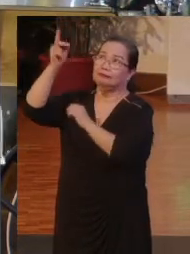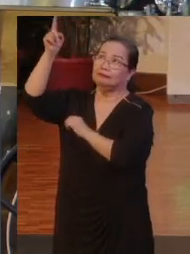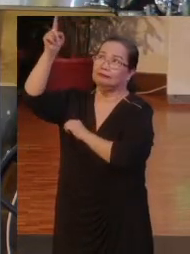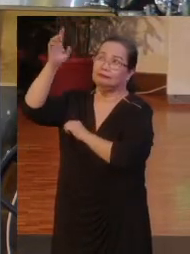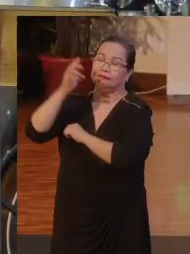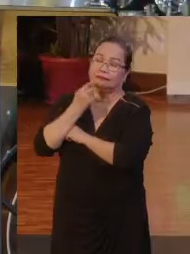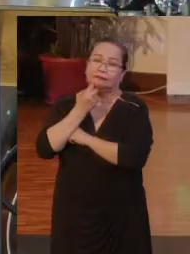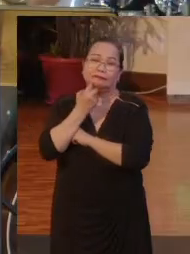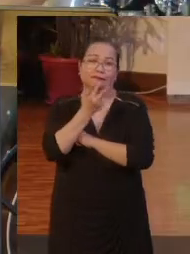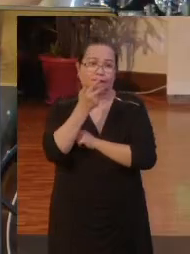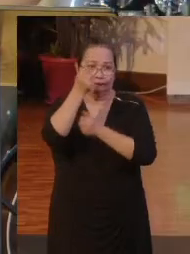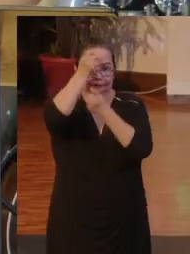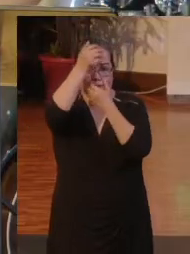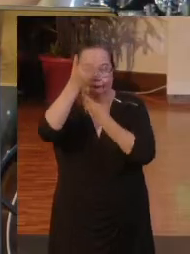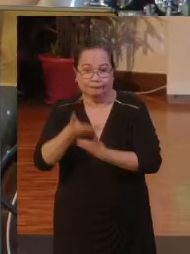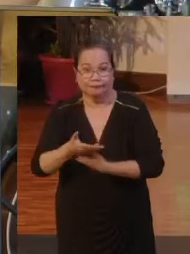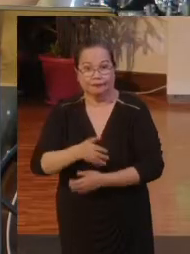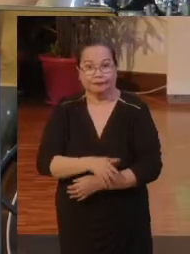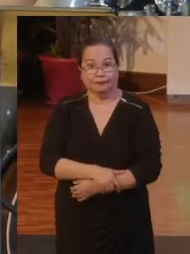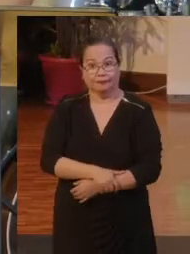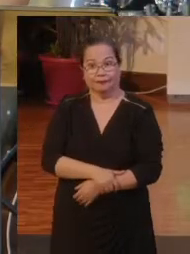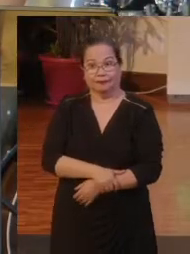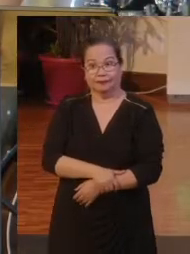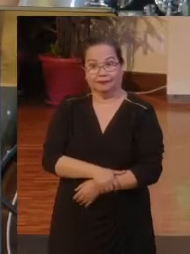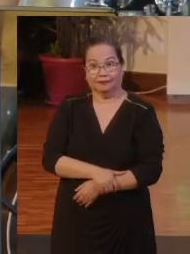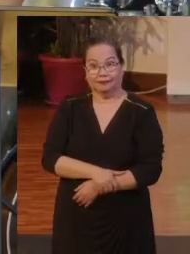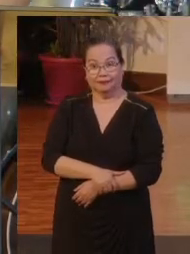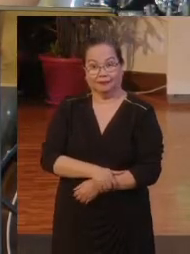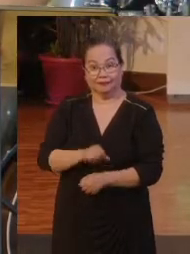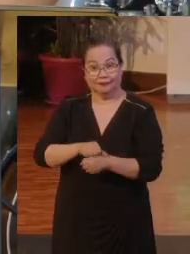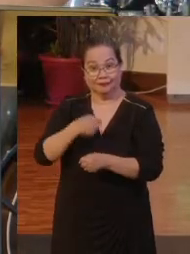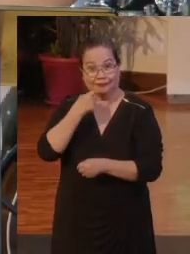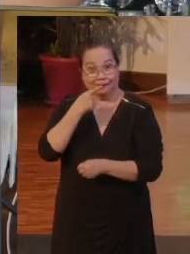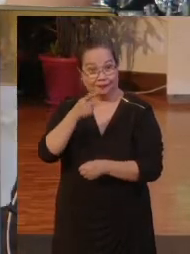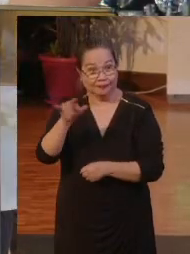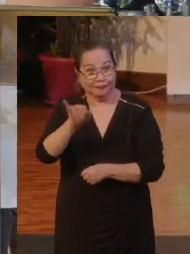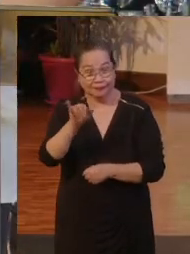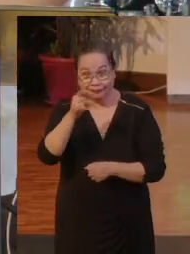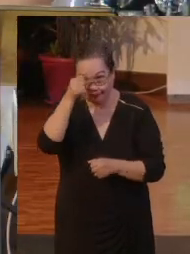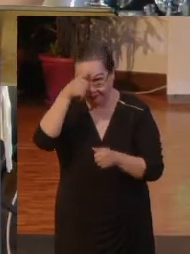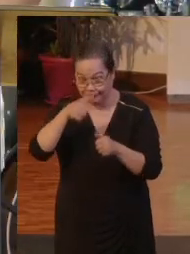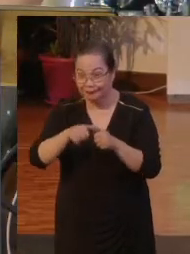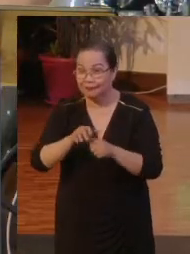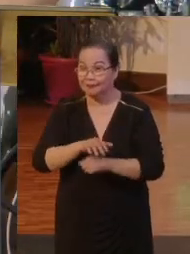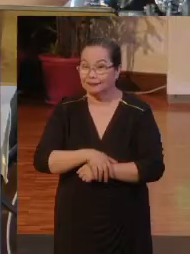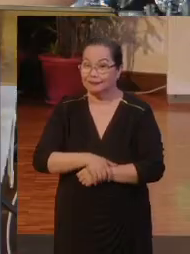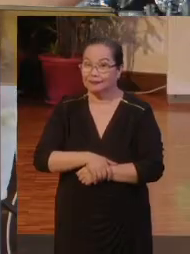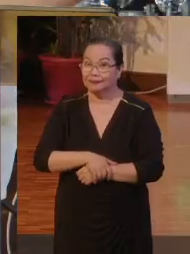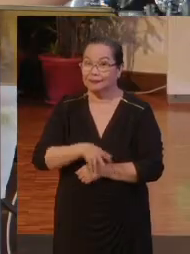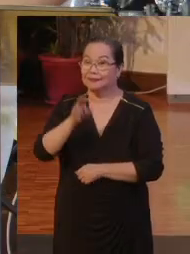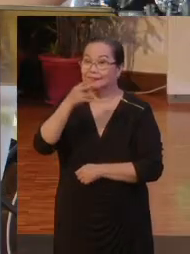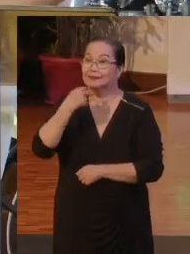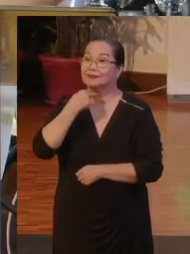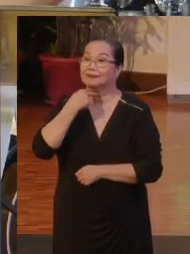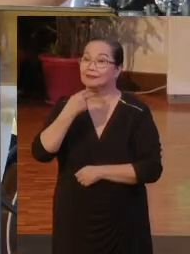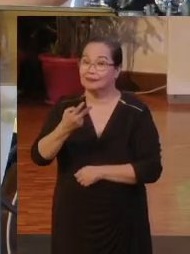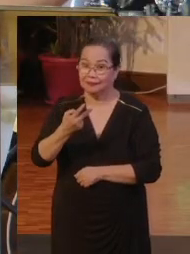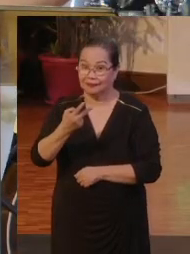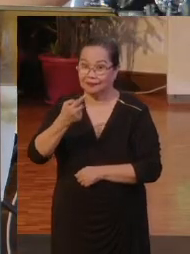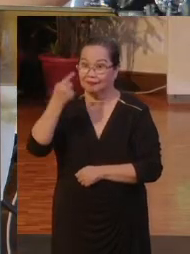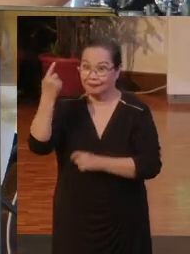we will obey. Pansin nyo, merong nawawalang word doon. And His voice